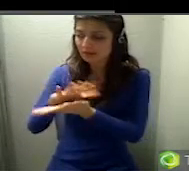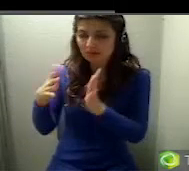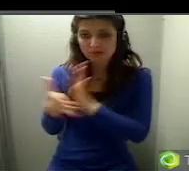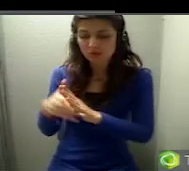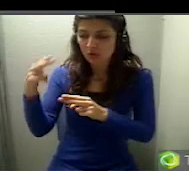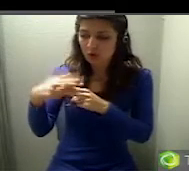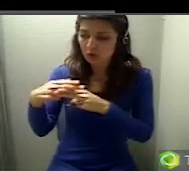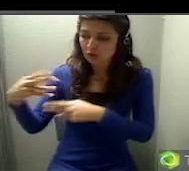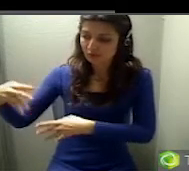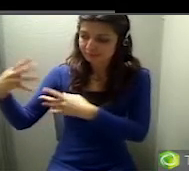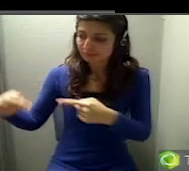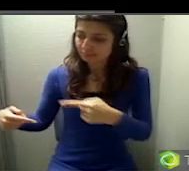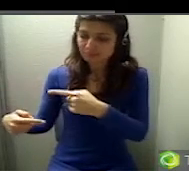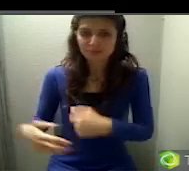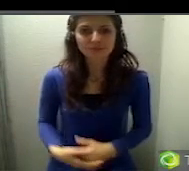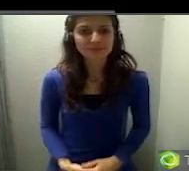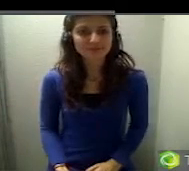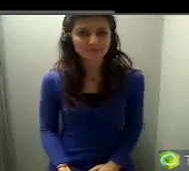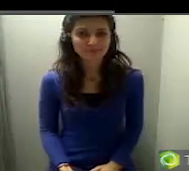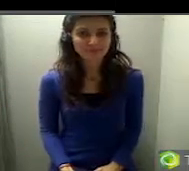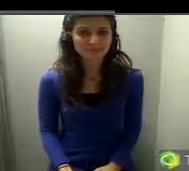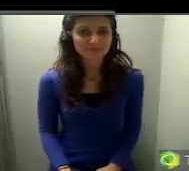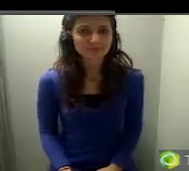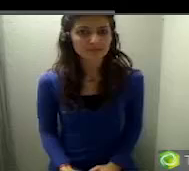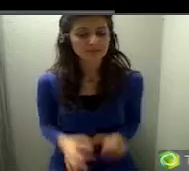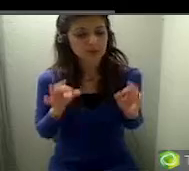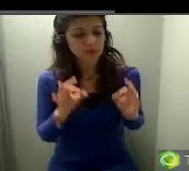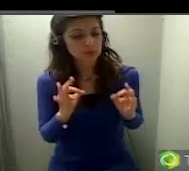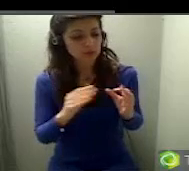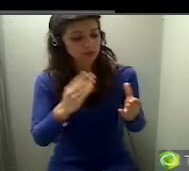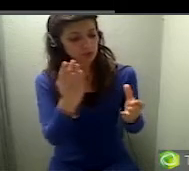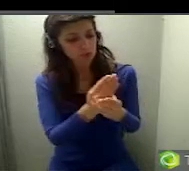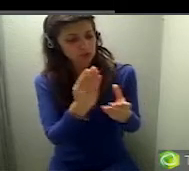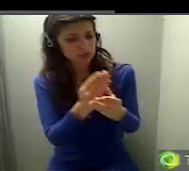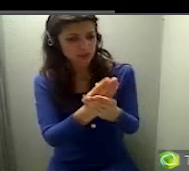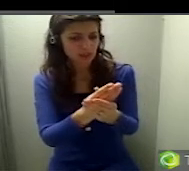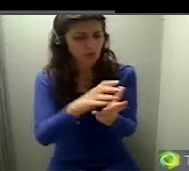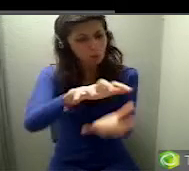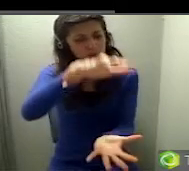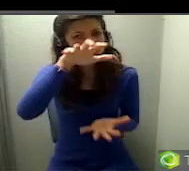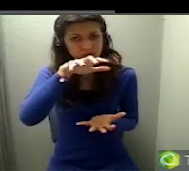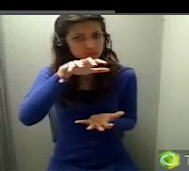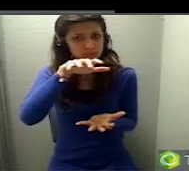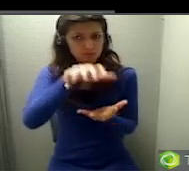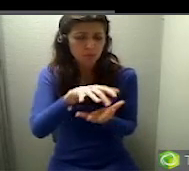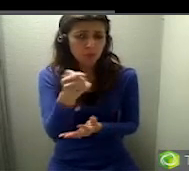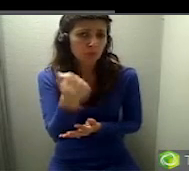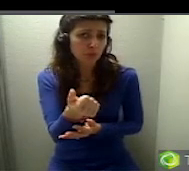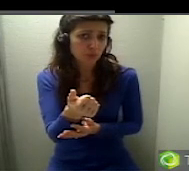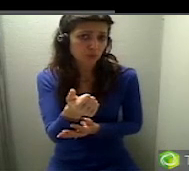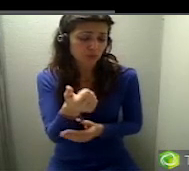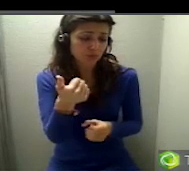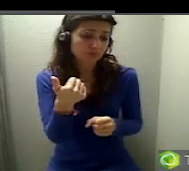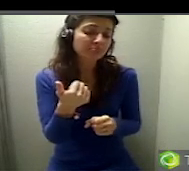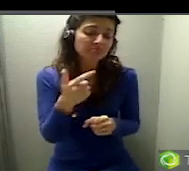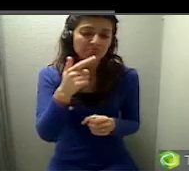arrive. Comme on vous l'a dit, encore assez peu de dossiers dans cette catégorie. Et comme tous les ans, on va dire, l'année prochaine, il y en aura